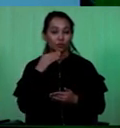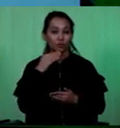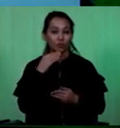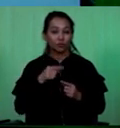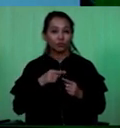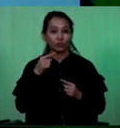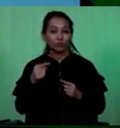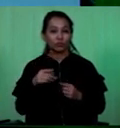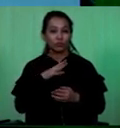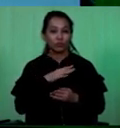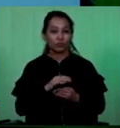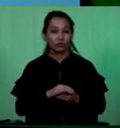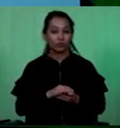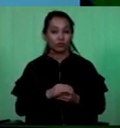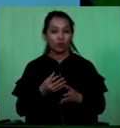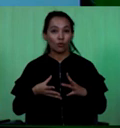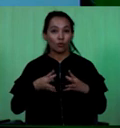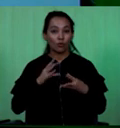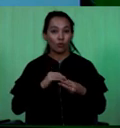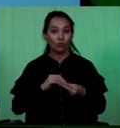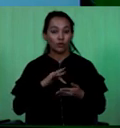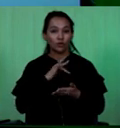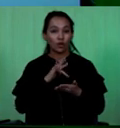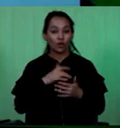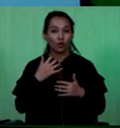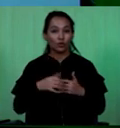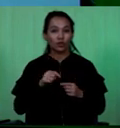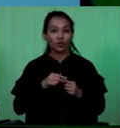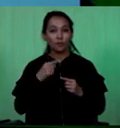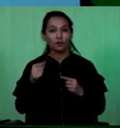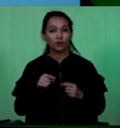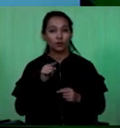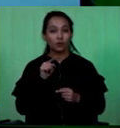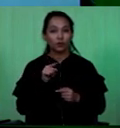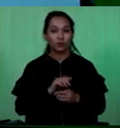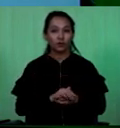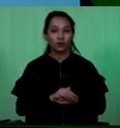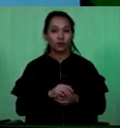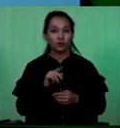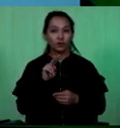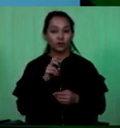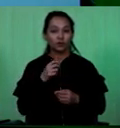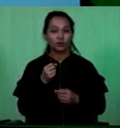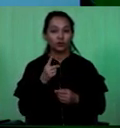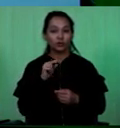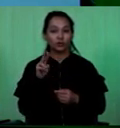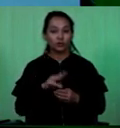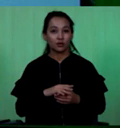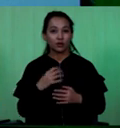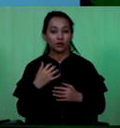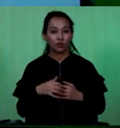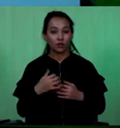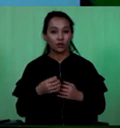orasidagi masofa 1211 km. Demak, ular orasida yana qancha